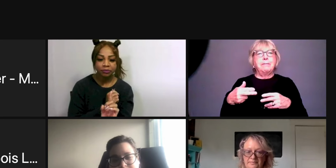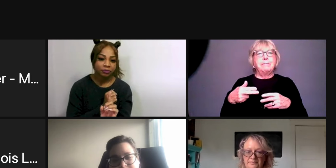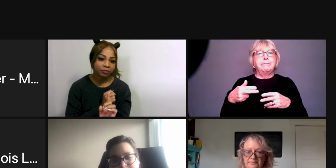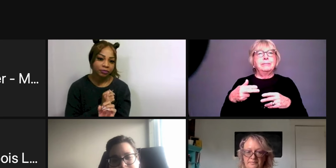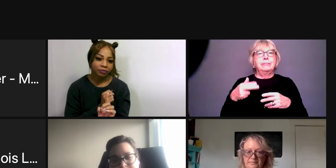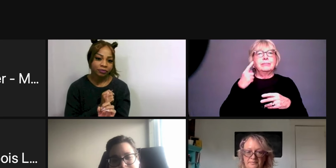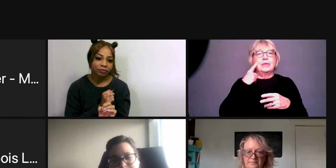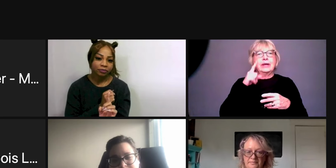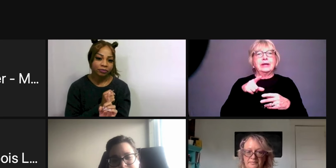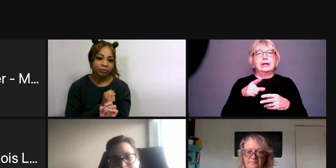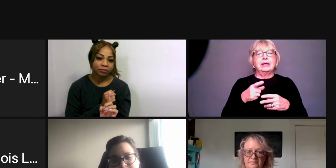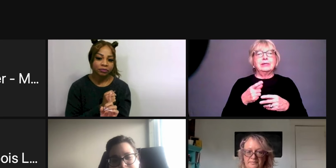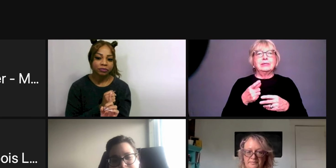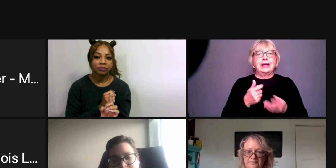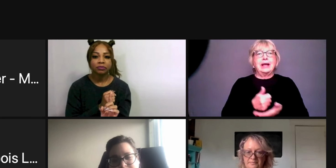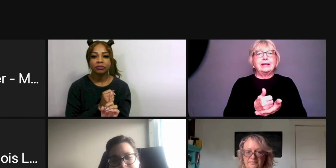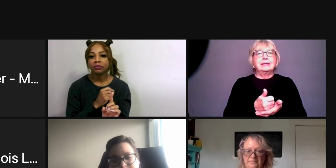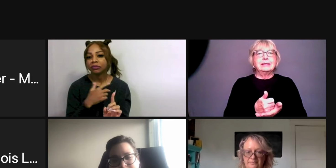intersectionnelle et